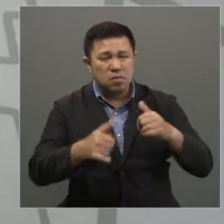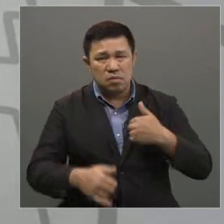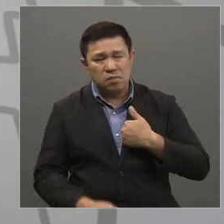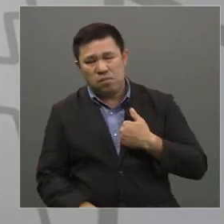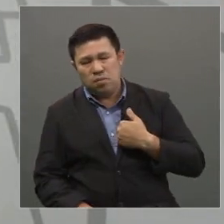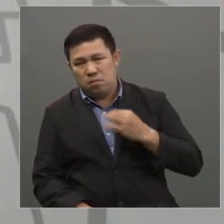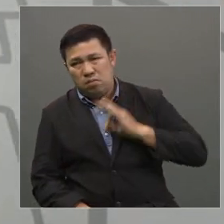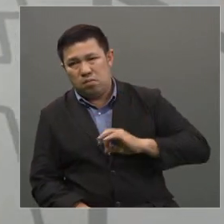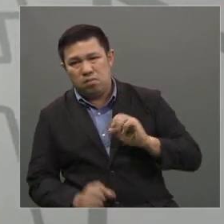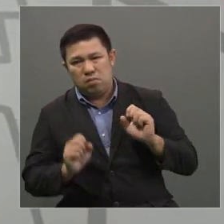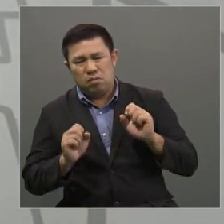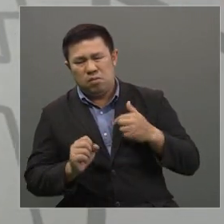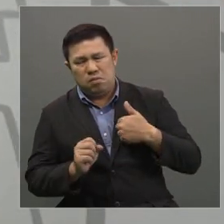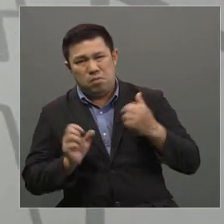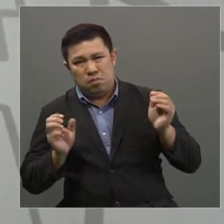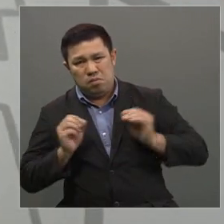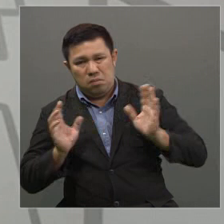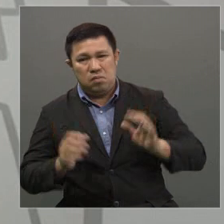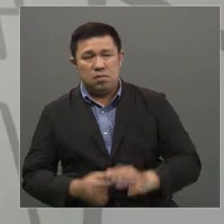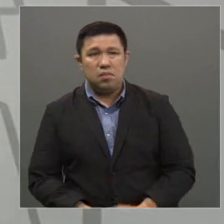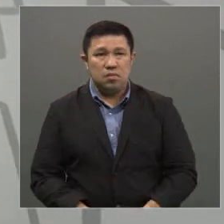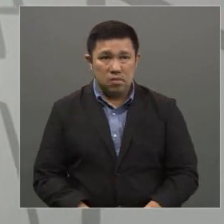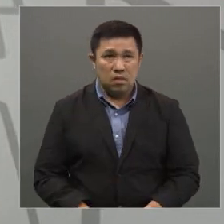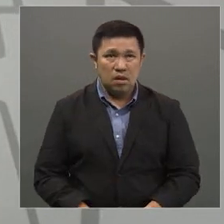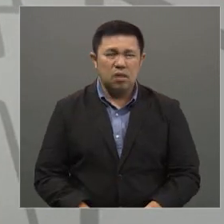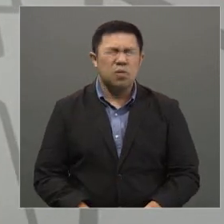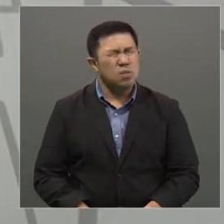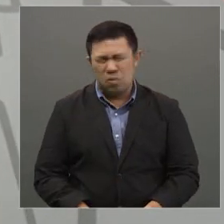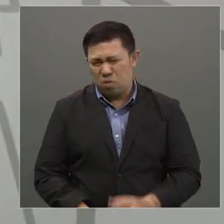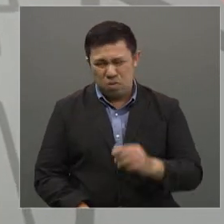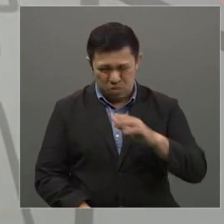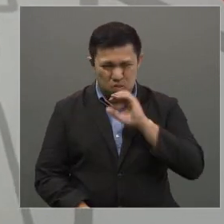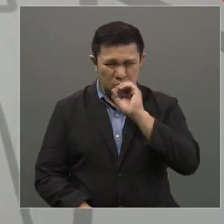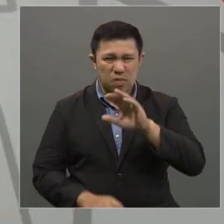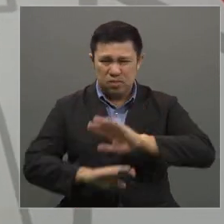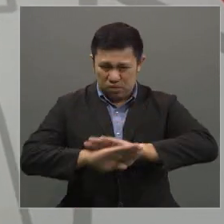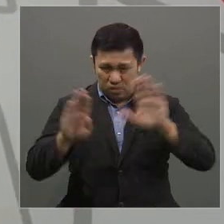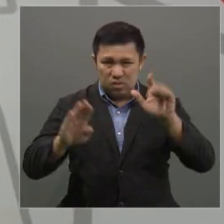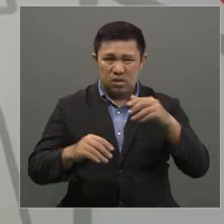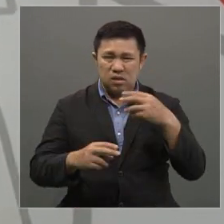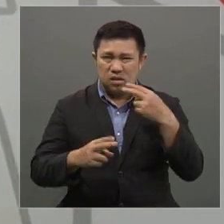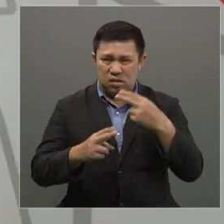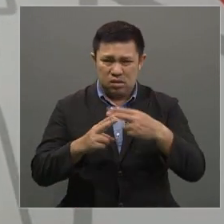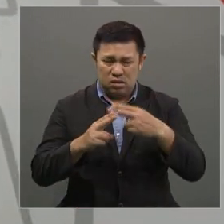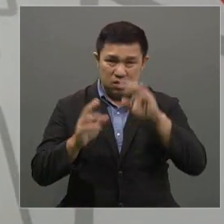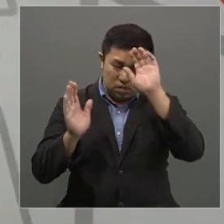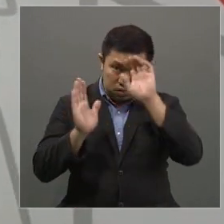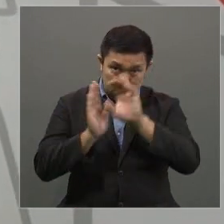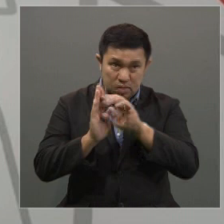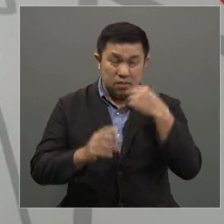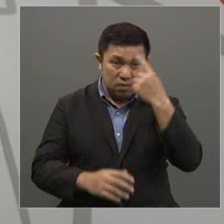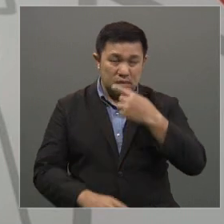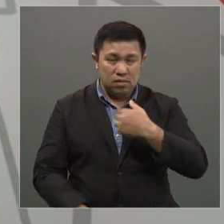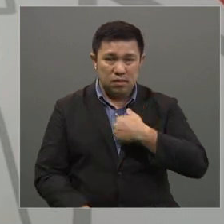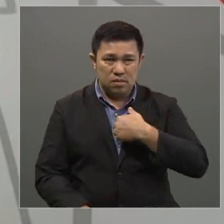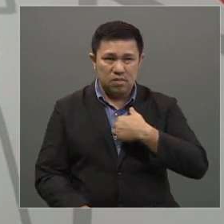ากจริงๆนะคะก็ให้เลิกเถอะค่ะยิ่งด้วยการแอบอ้างตัวบุคคลอะไรเงี้ยคนที่เขาไ